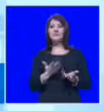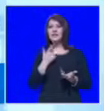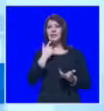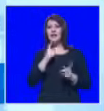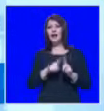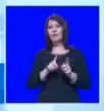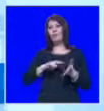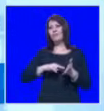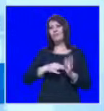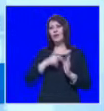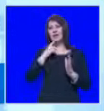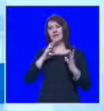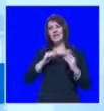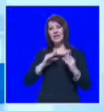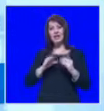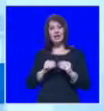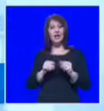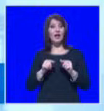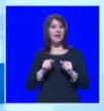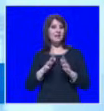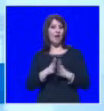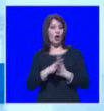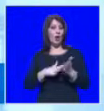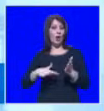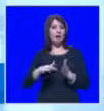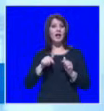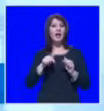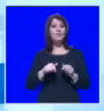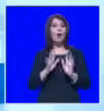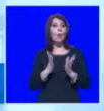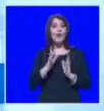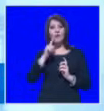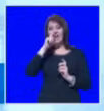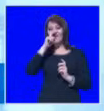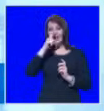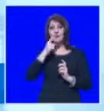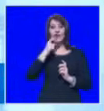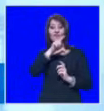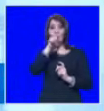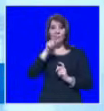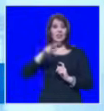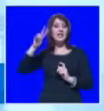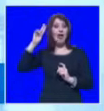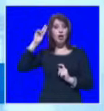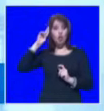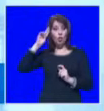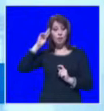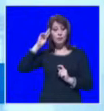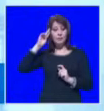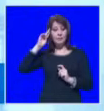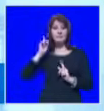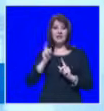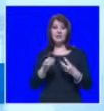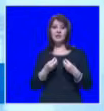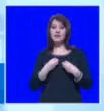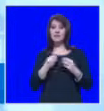поляризиращи за обществото. Това, което обаче наистина е важно, е въпросните служби, защото ние трябва да си дадем ясна